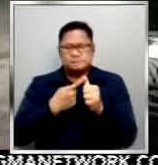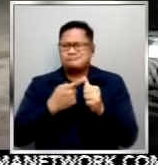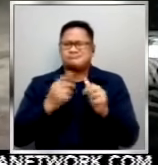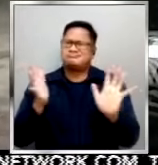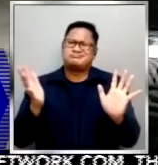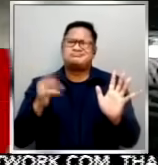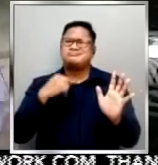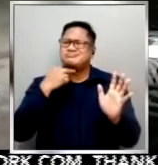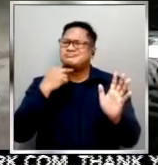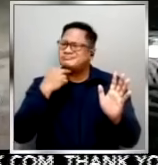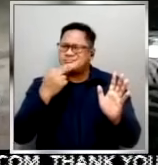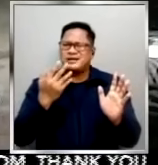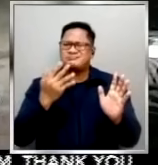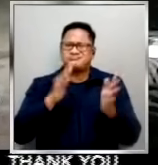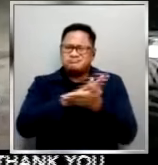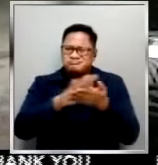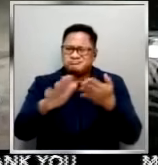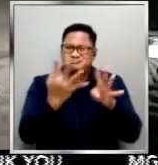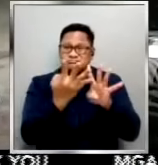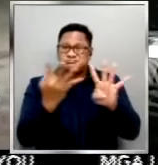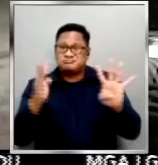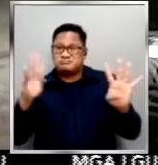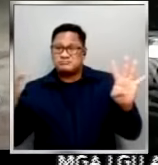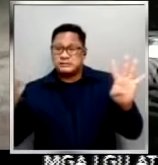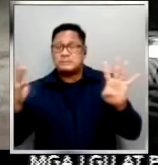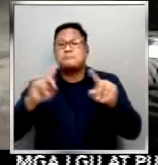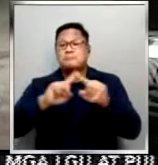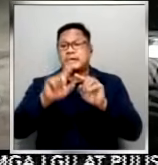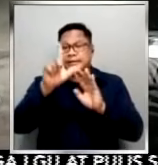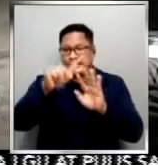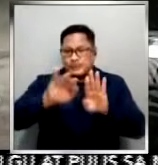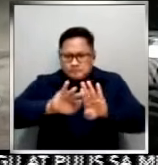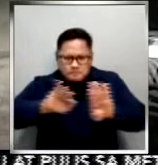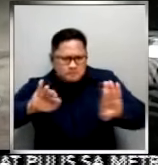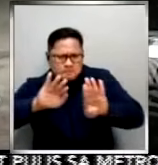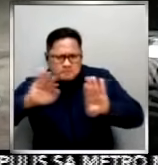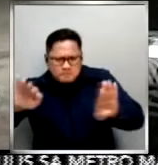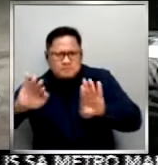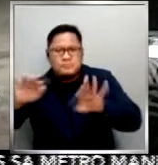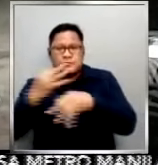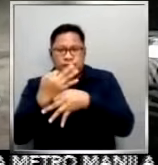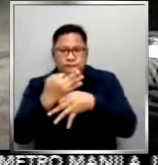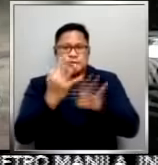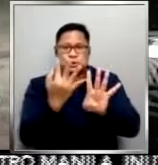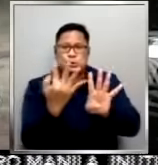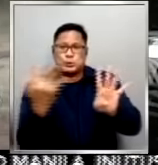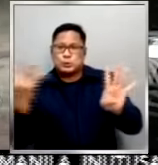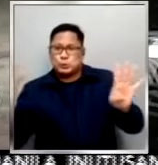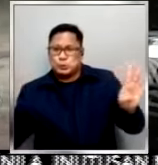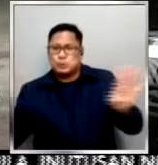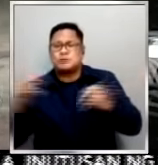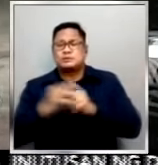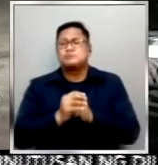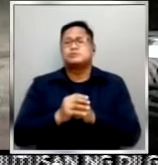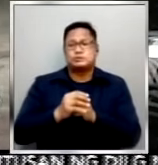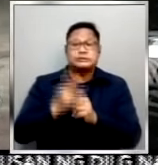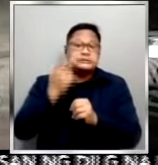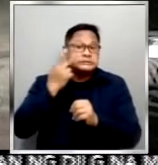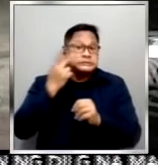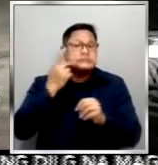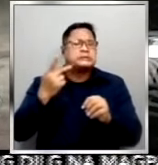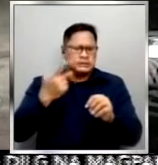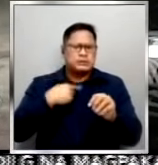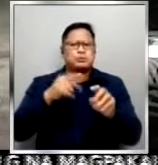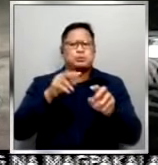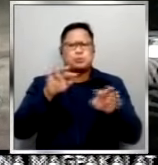naman naayos na natin yung kanilang pilahan. Masigurado naman natin na ino-observe pa rin nila yung social distancing at